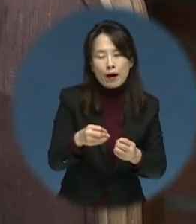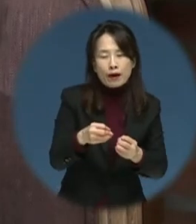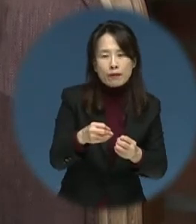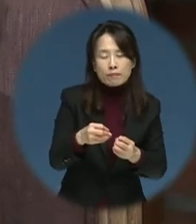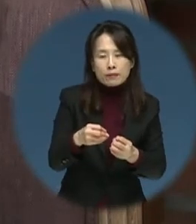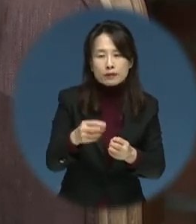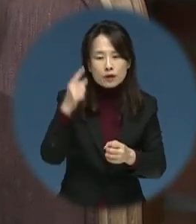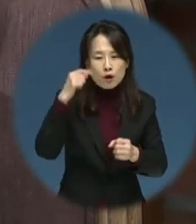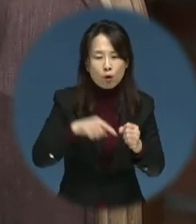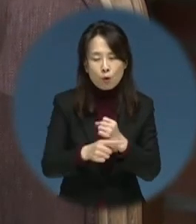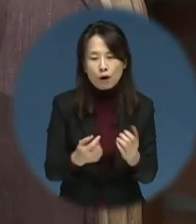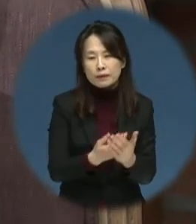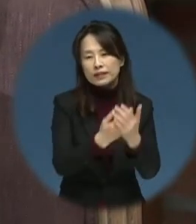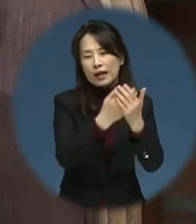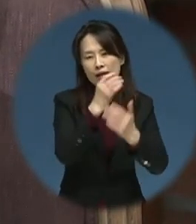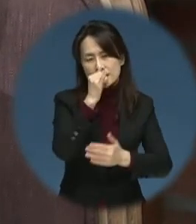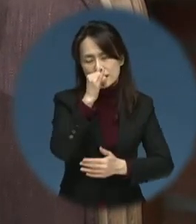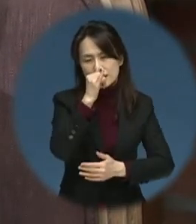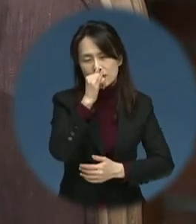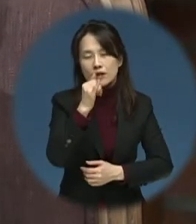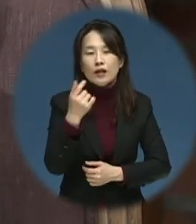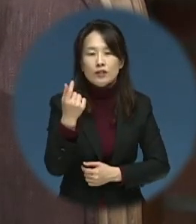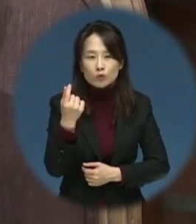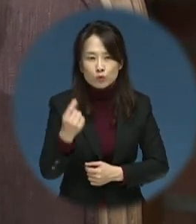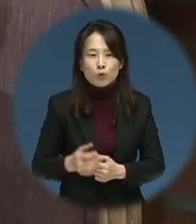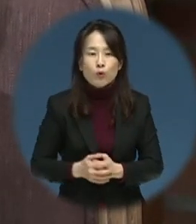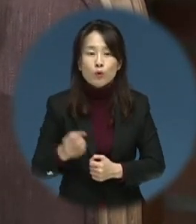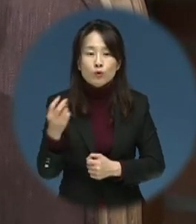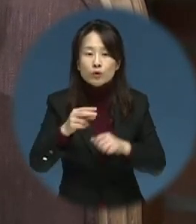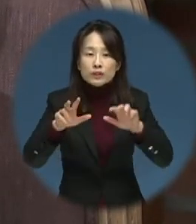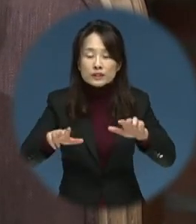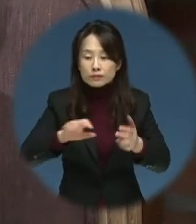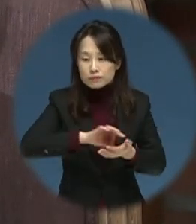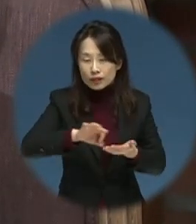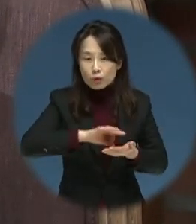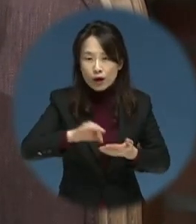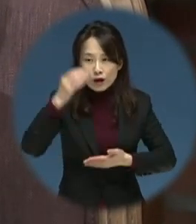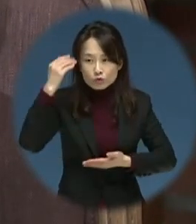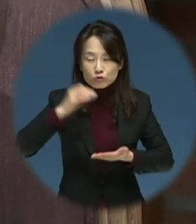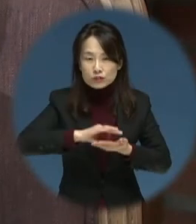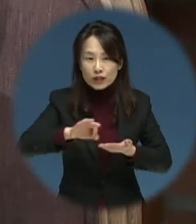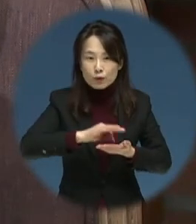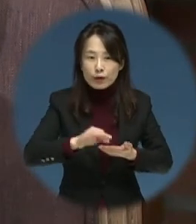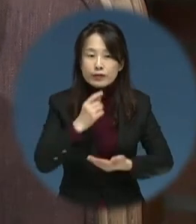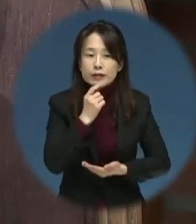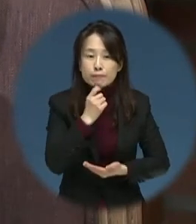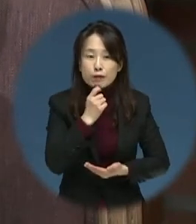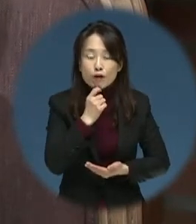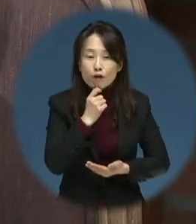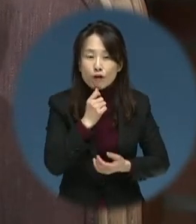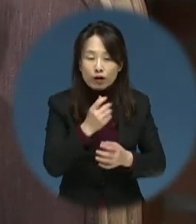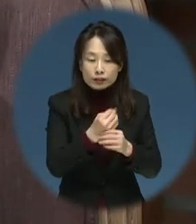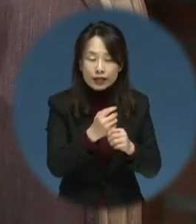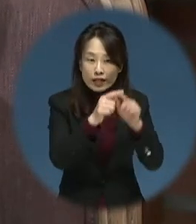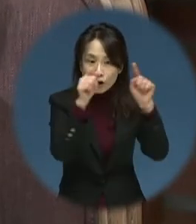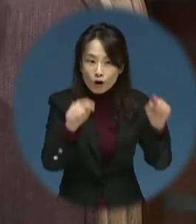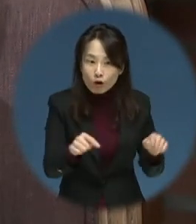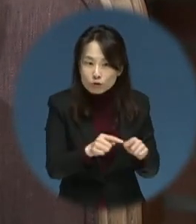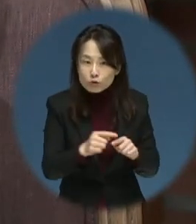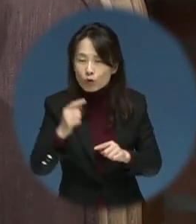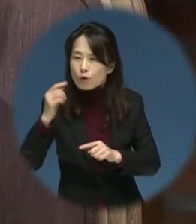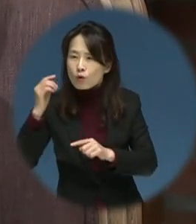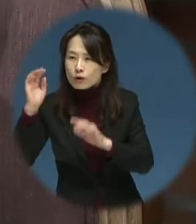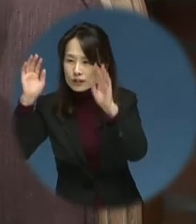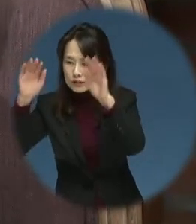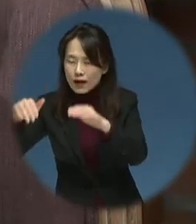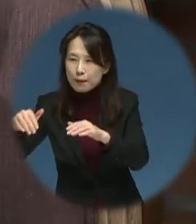우리가 쓰고 있는 음력도, 이슬람 역법의 코리아 버전이다. 한국의 이건 국제학계에서도 이미 다 이거는